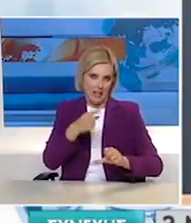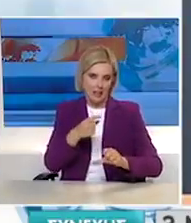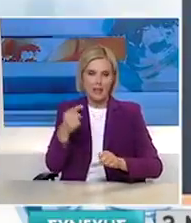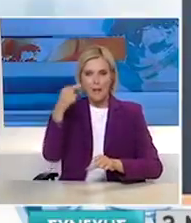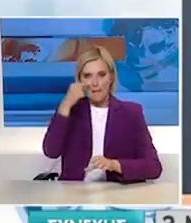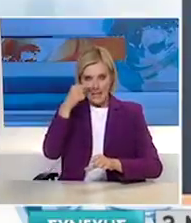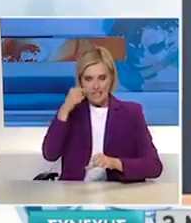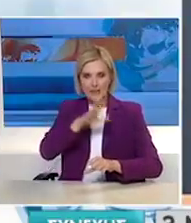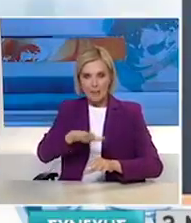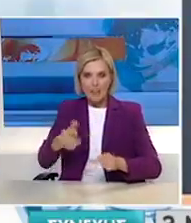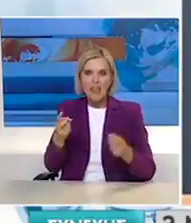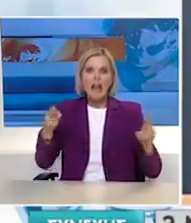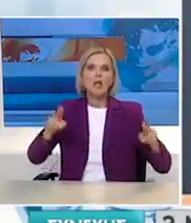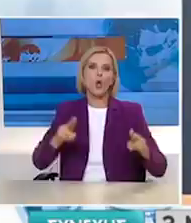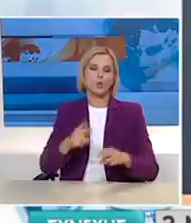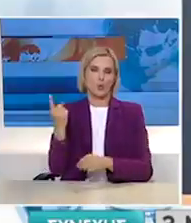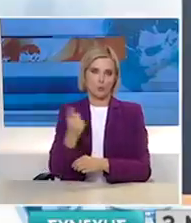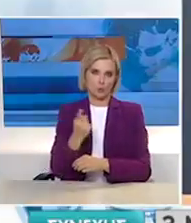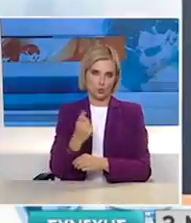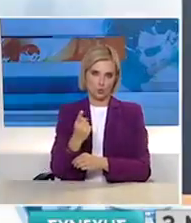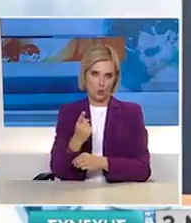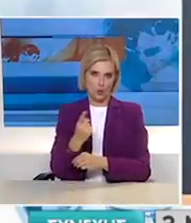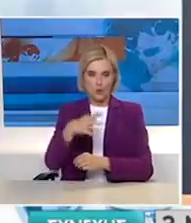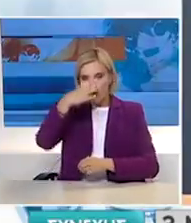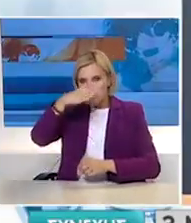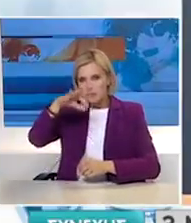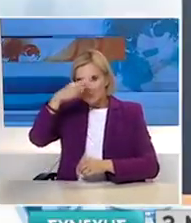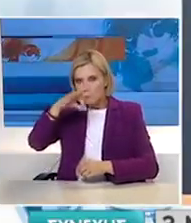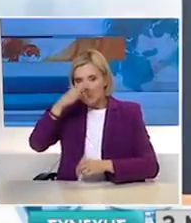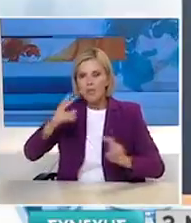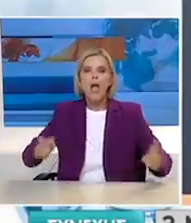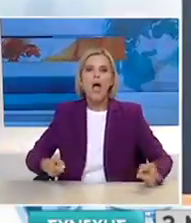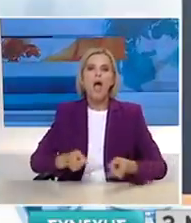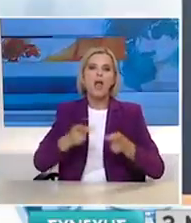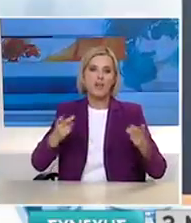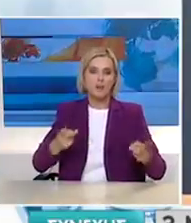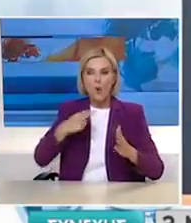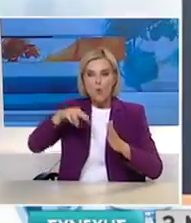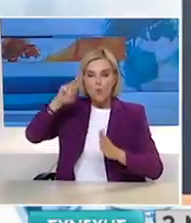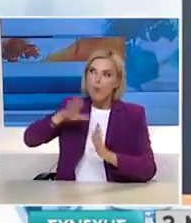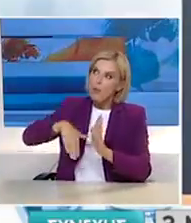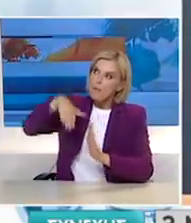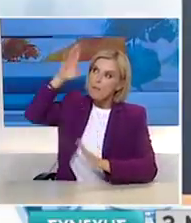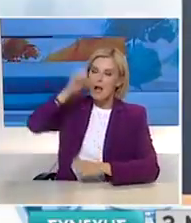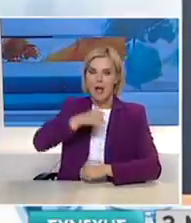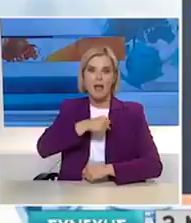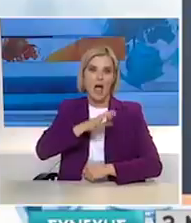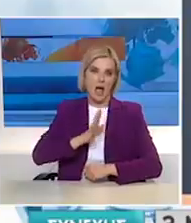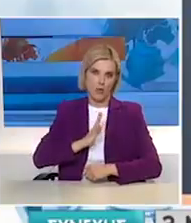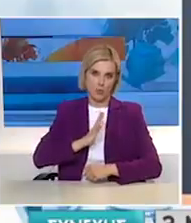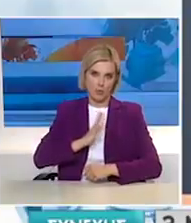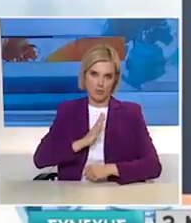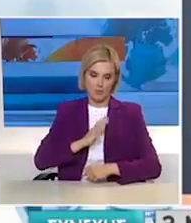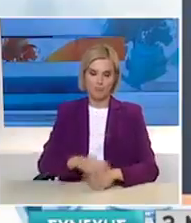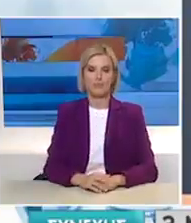ο κορονοϊός, για να μπει στον οργανισμό μας. Ο βλενογόνος της μύτης είναι από τις πρώτες αιστείες της λίμωξης στον οργανισμό. Στη μελέτη αυτή, που εξέτασε